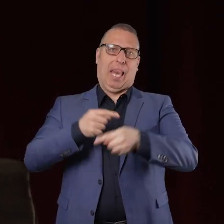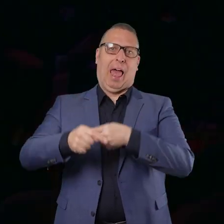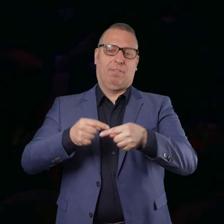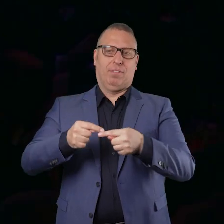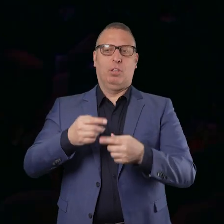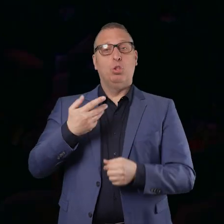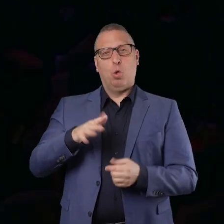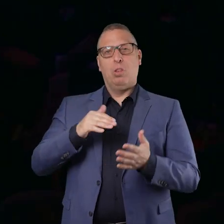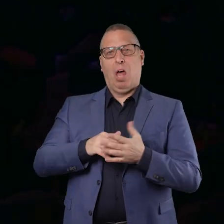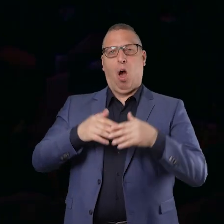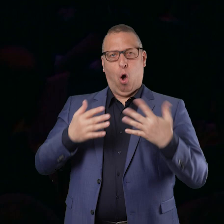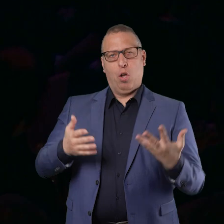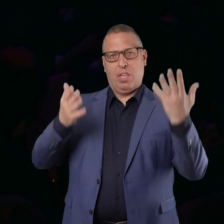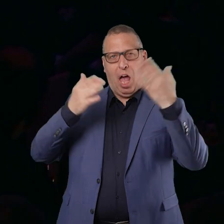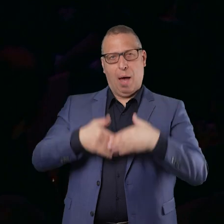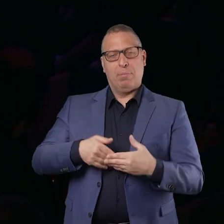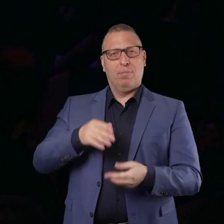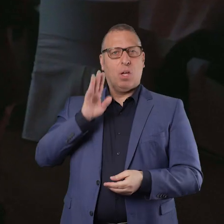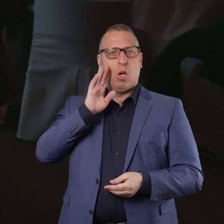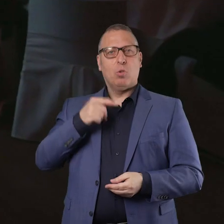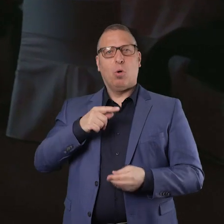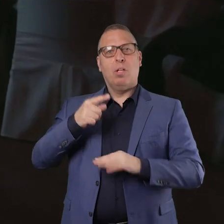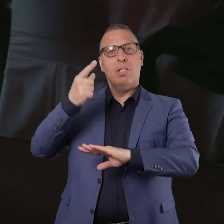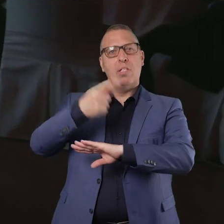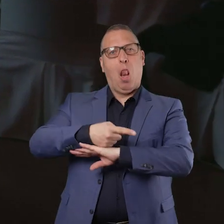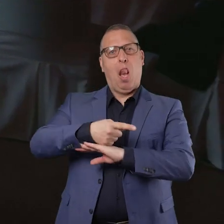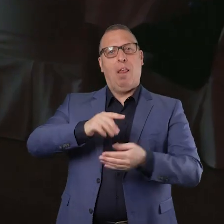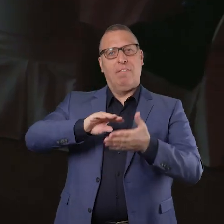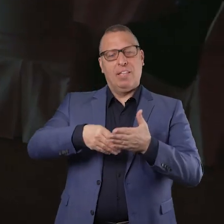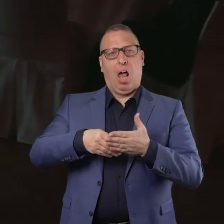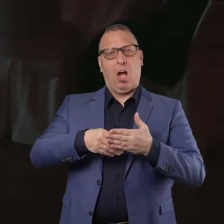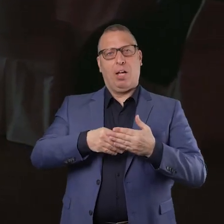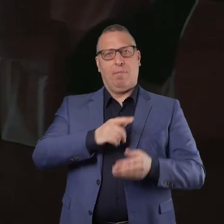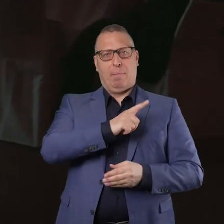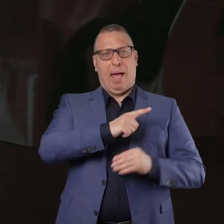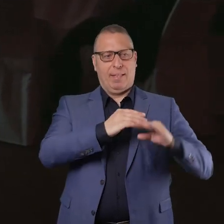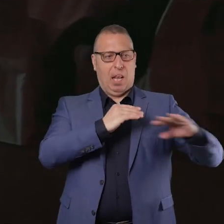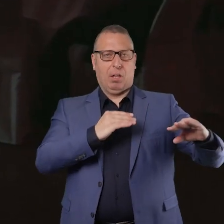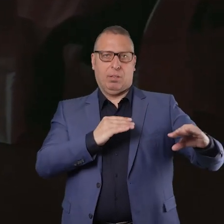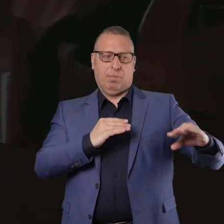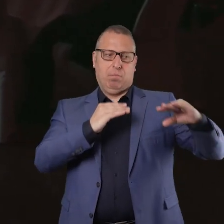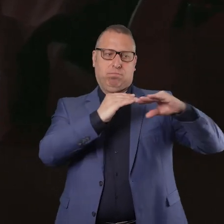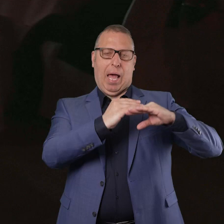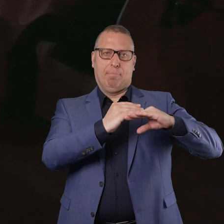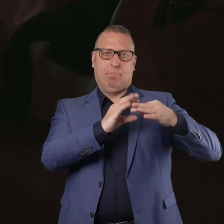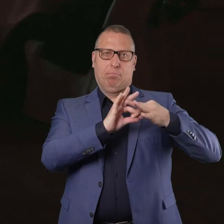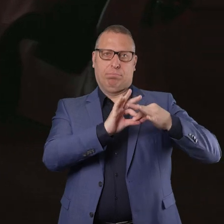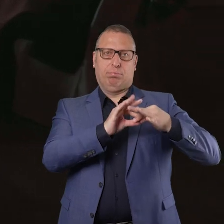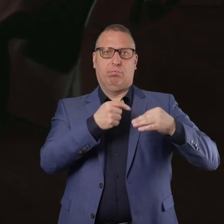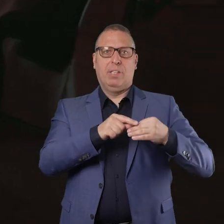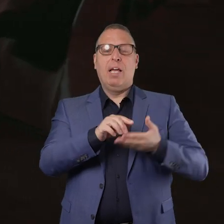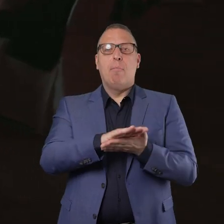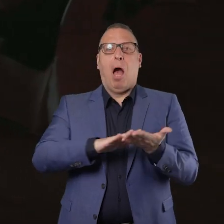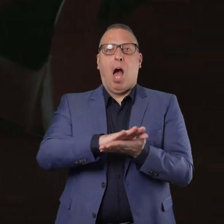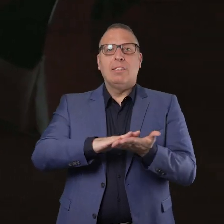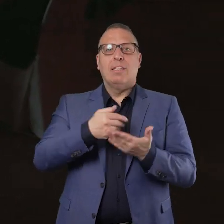verlaufen. Ja, wir haben schon mehrfach gehört, am heutigen Abend, der Zollvertrag hat die beiden Länder wirklich zusammengeschweißt. Es ist sozusagen das Fundament für